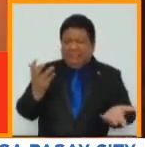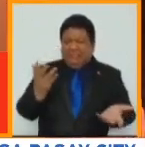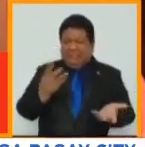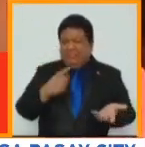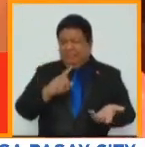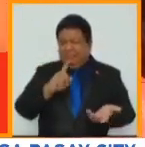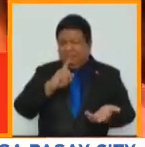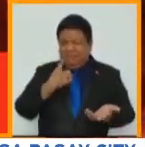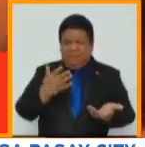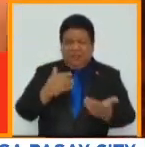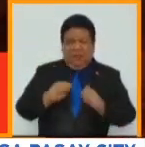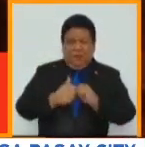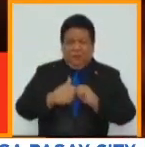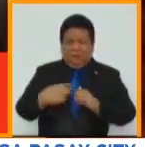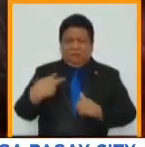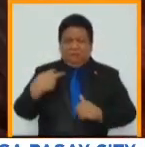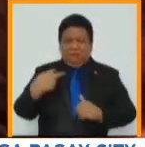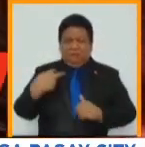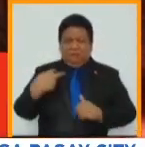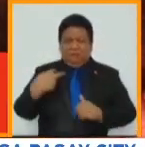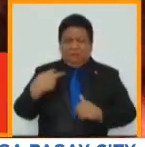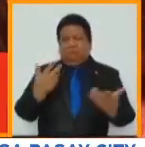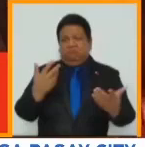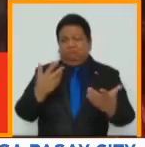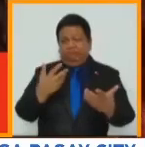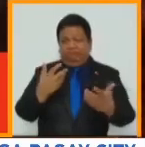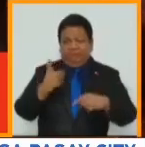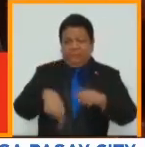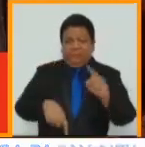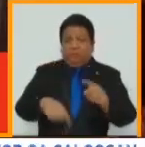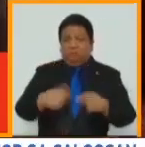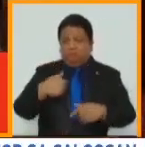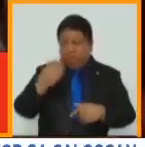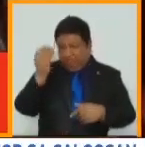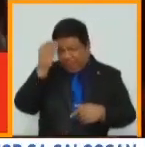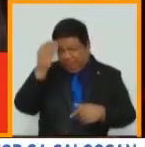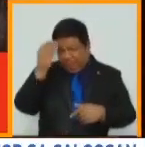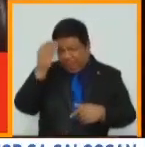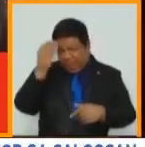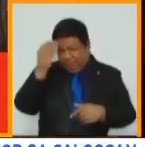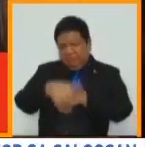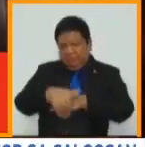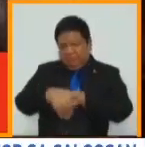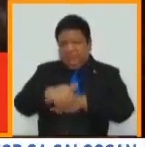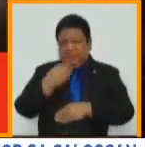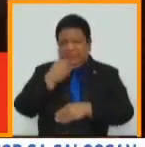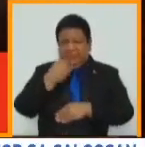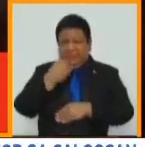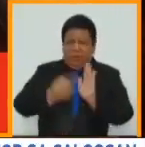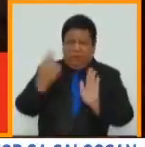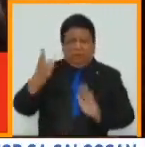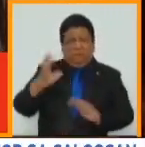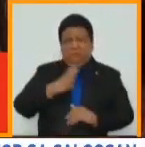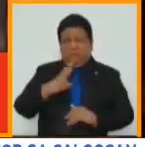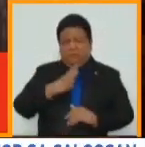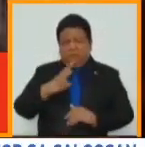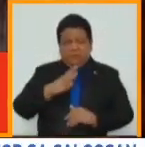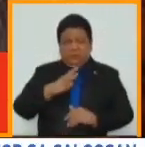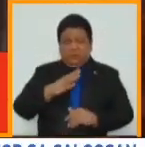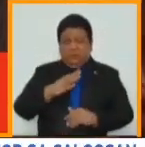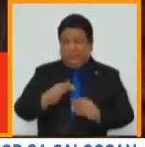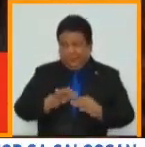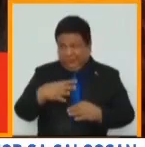talaga. Kasi sabi ko sa kanya, kahit sa gabi lang tayo kumain, okay lang. Kasi nga kailangan namin magtipid, Miyerkules pa. 50-50 pa kami,